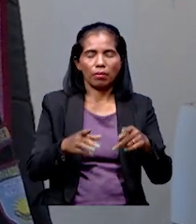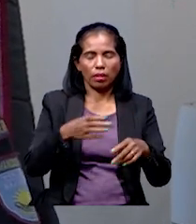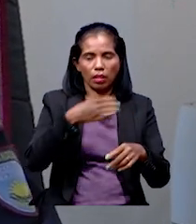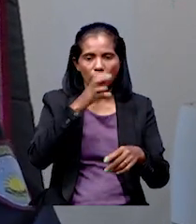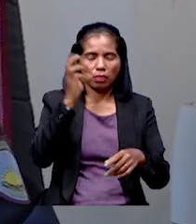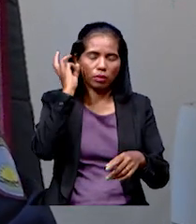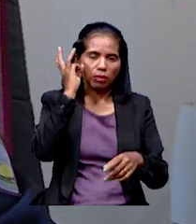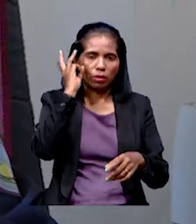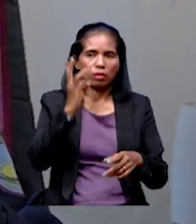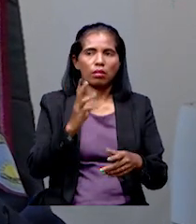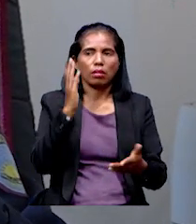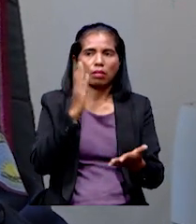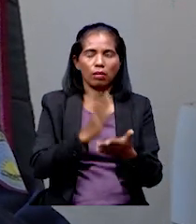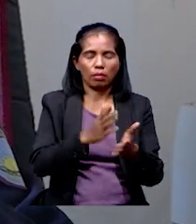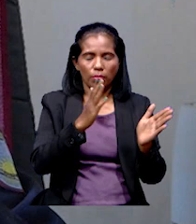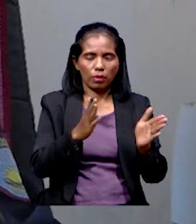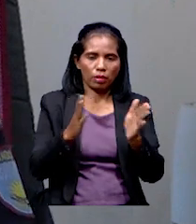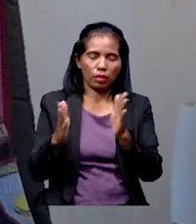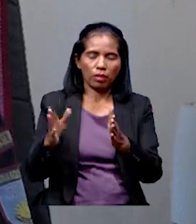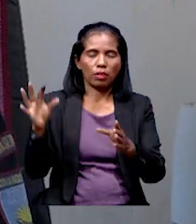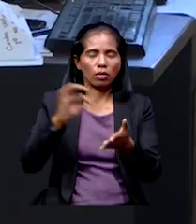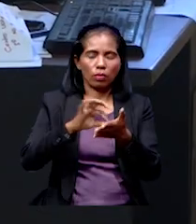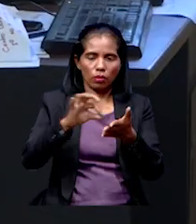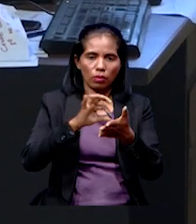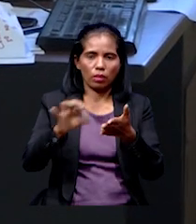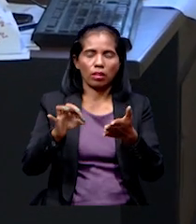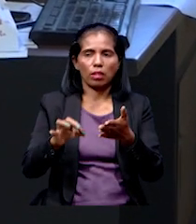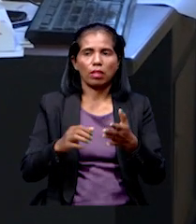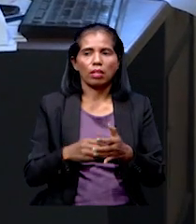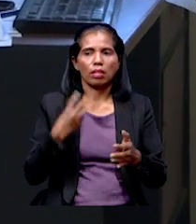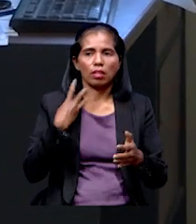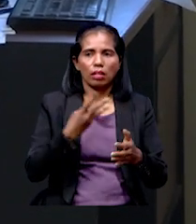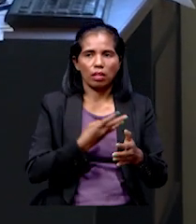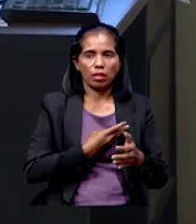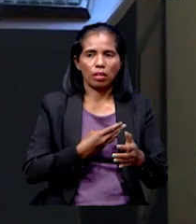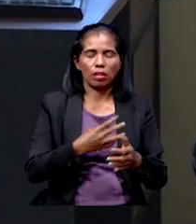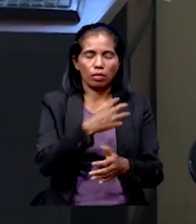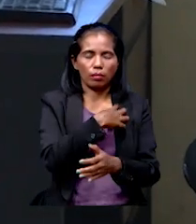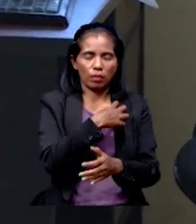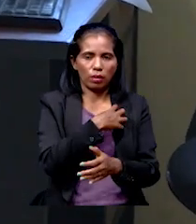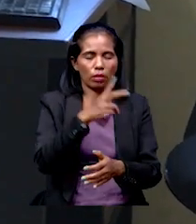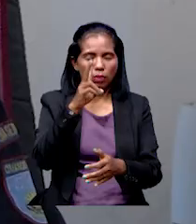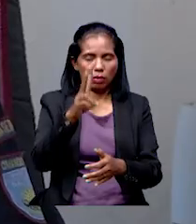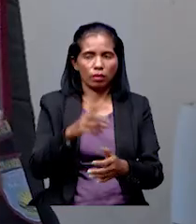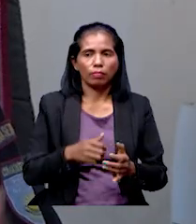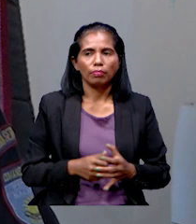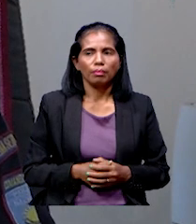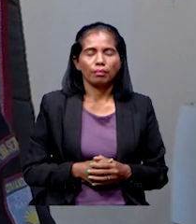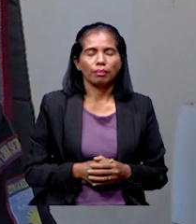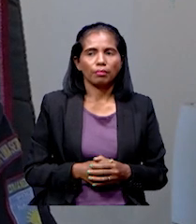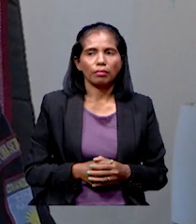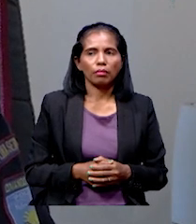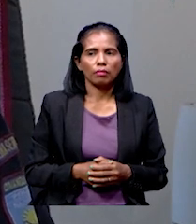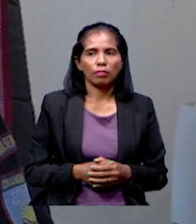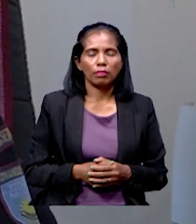para ini pertulu batia karena ba proses ini vatsan vatsan itu antam. Itu nih fosa ruang mas tumbuh tuh ini ba. Yang tumbak